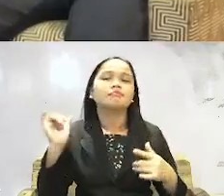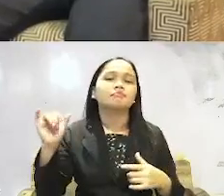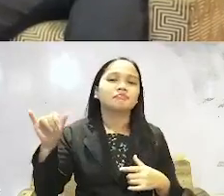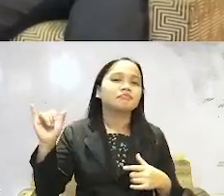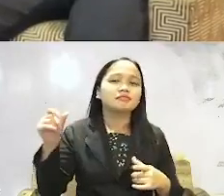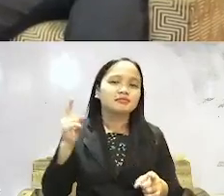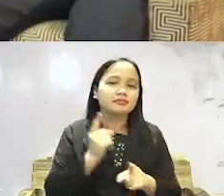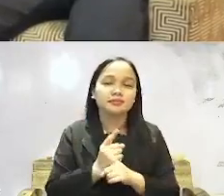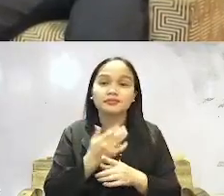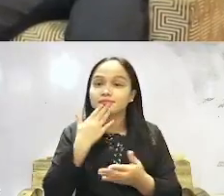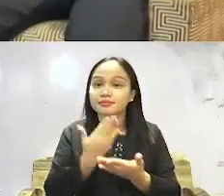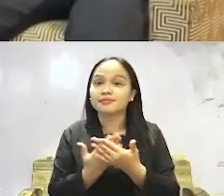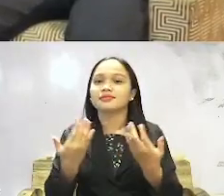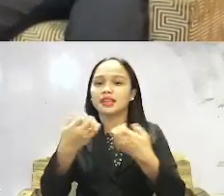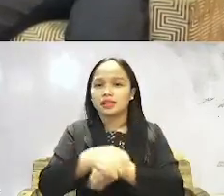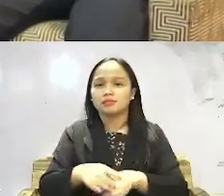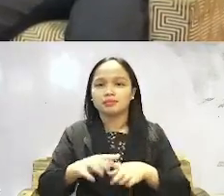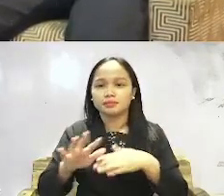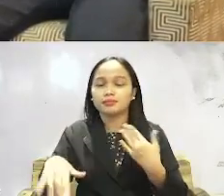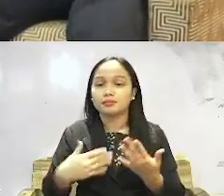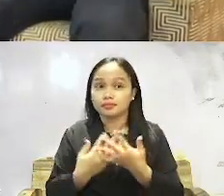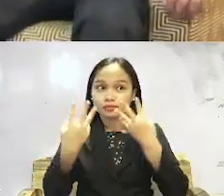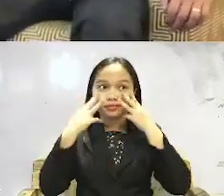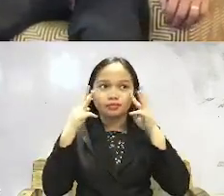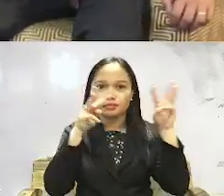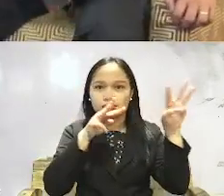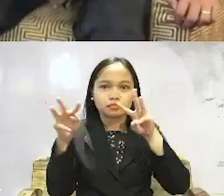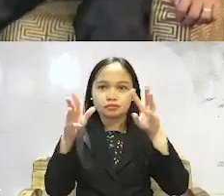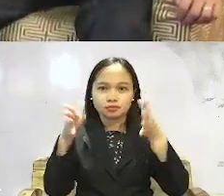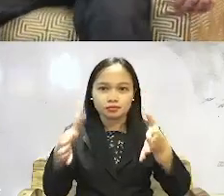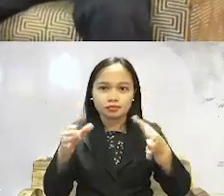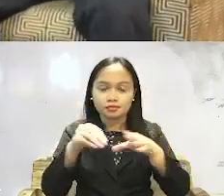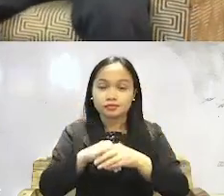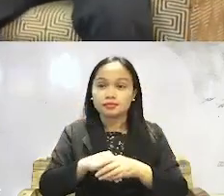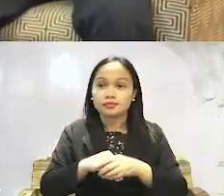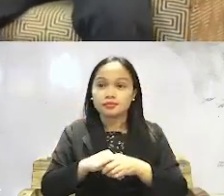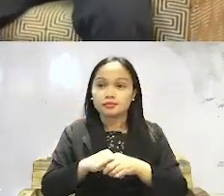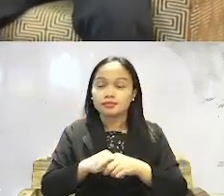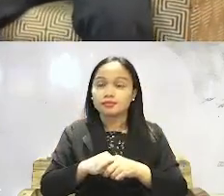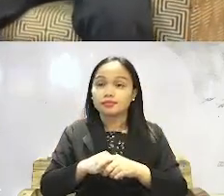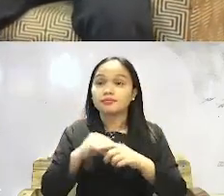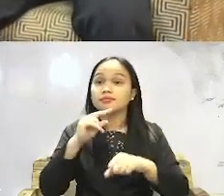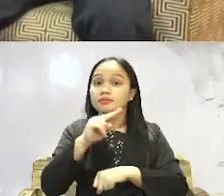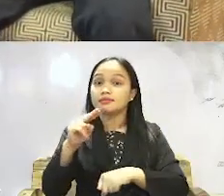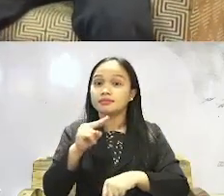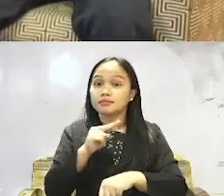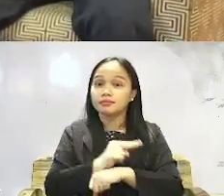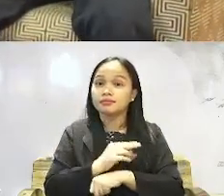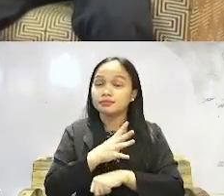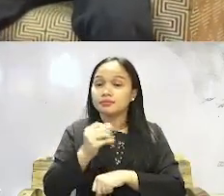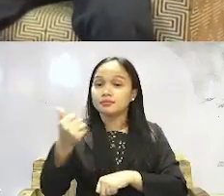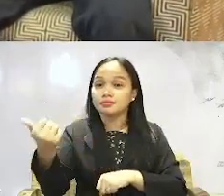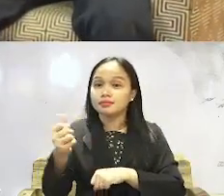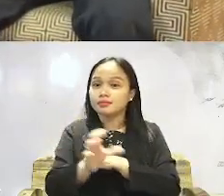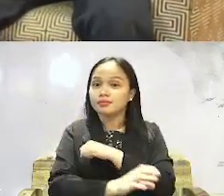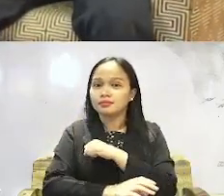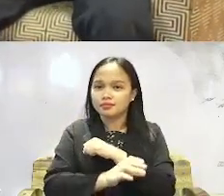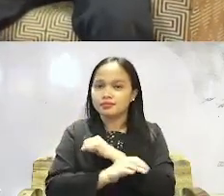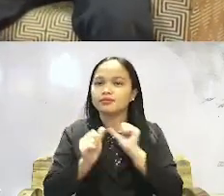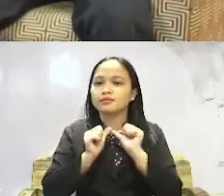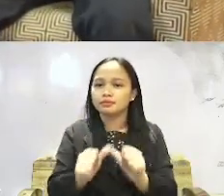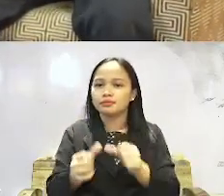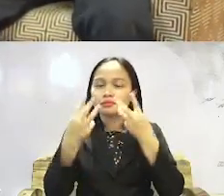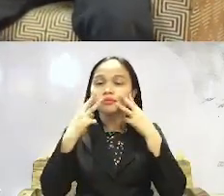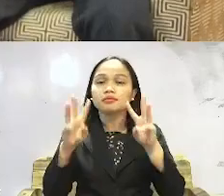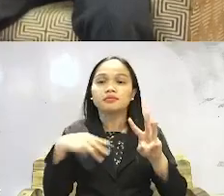Yan. Magandang gabi sa inyo lahat. Salamat mga Facebook viewers namin na nanonood nationwide and worldwide. Keep tuning in and